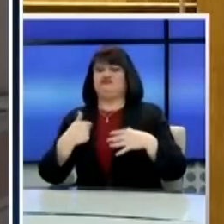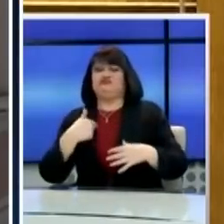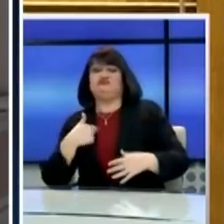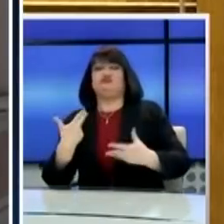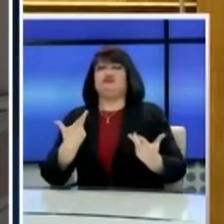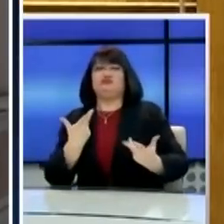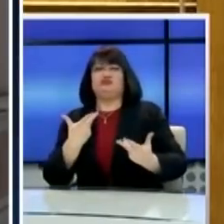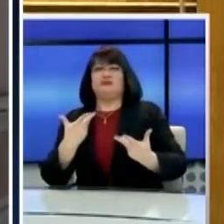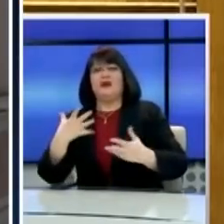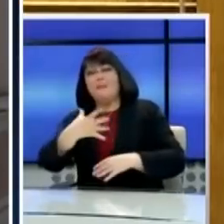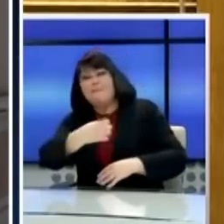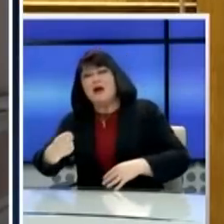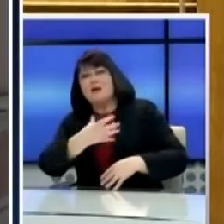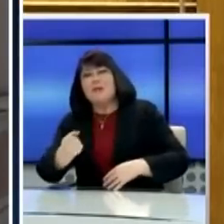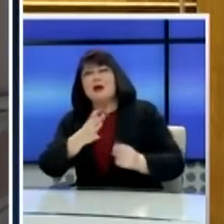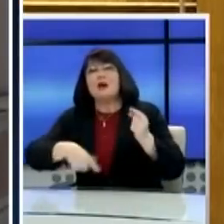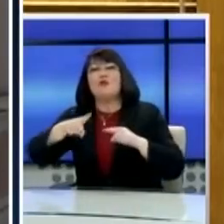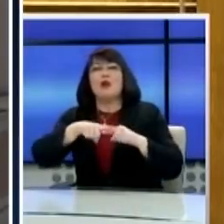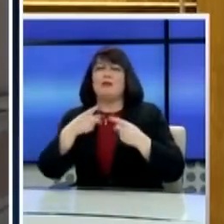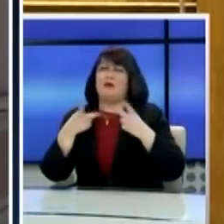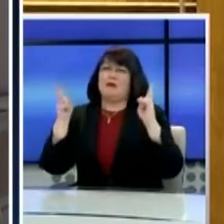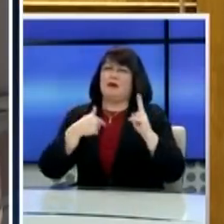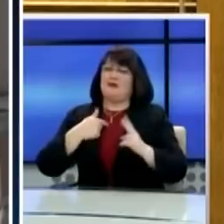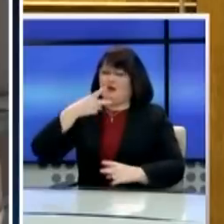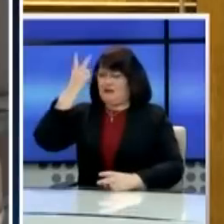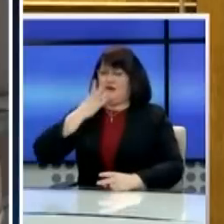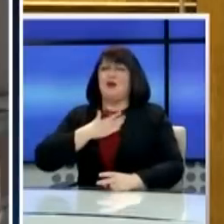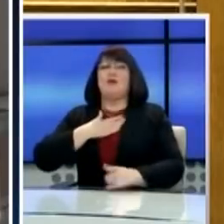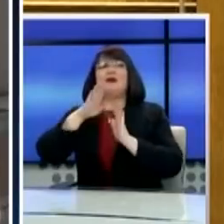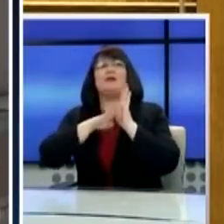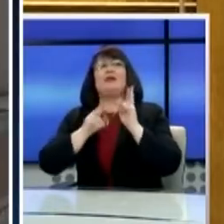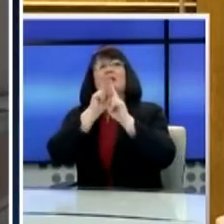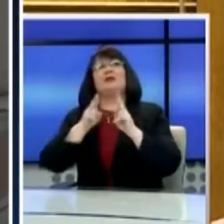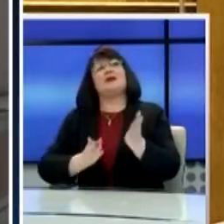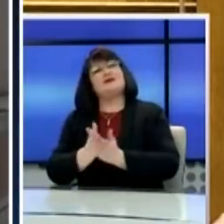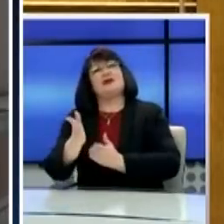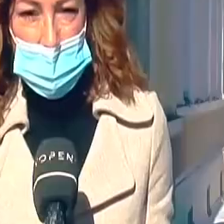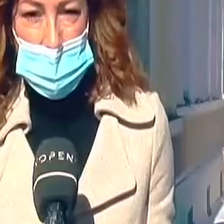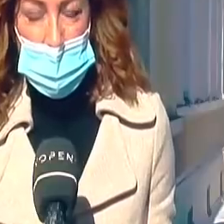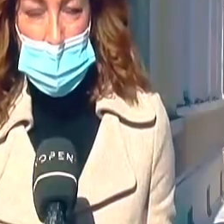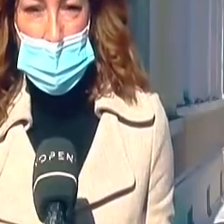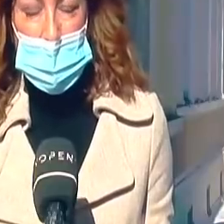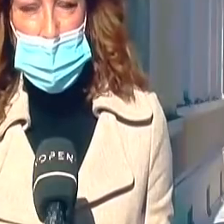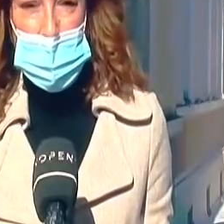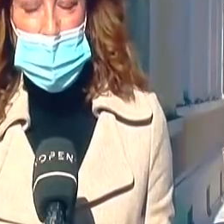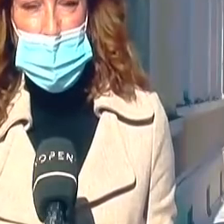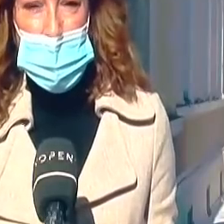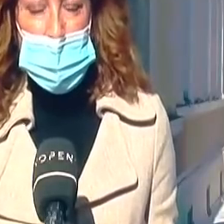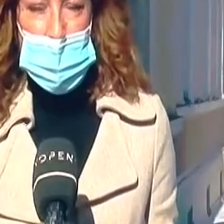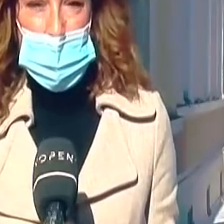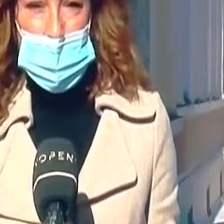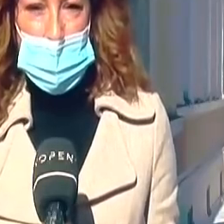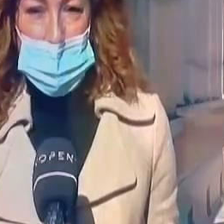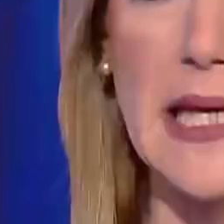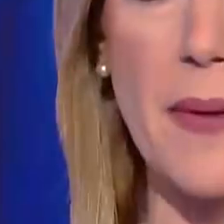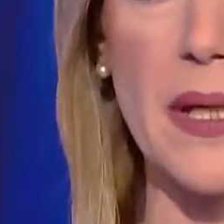αισιόδοξοι, είπε ο Πρωθυπουργός, αλλά δεν προσερχόμαστε στο διάλογο με αφέλεια. Μάλιστα. Σοφία Φασουλάκη, να σε ευχαριστήσουμε